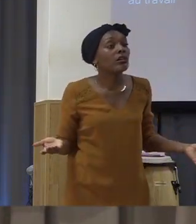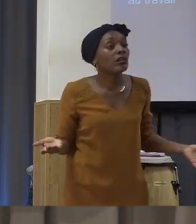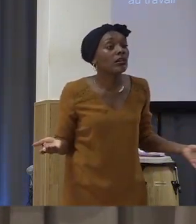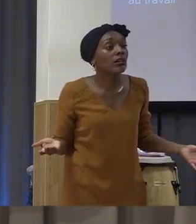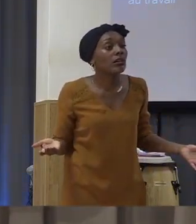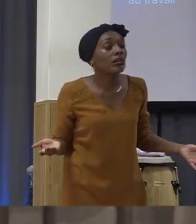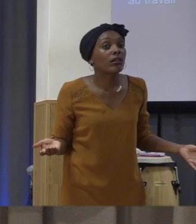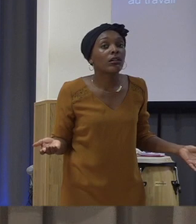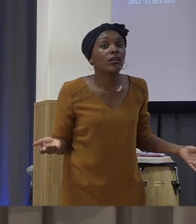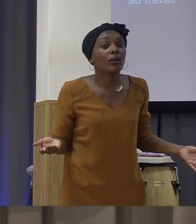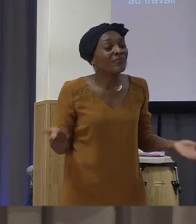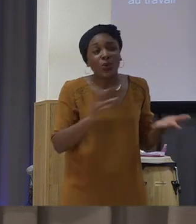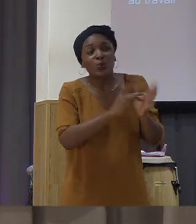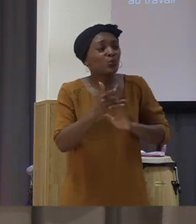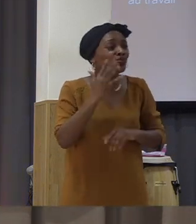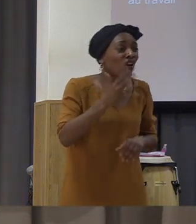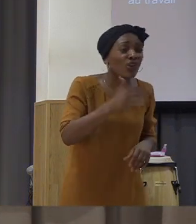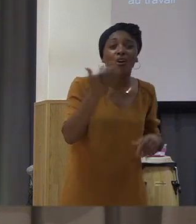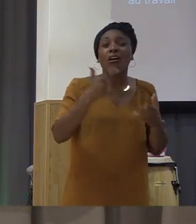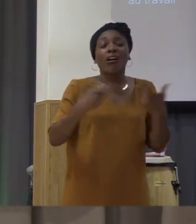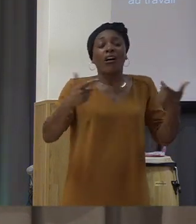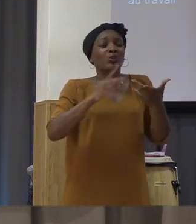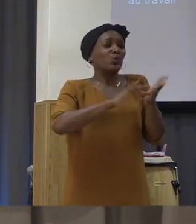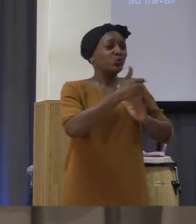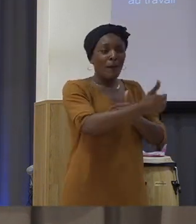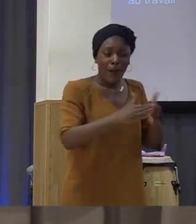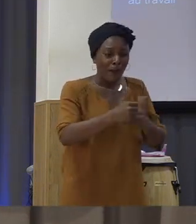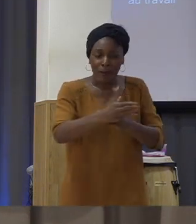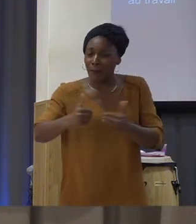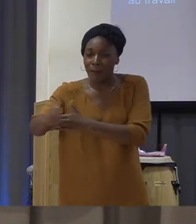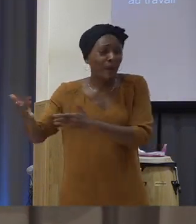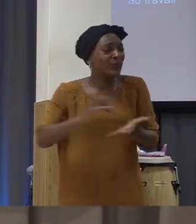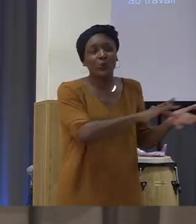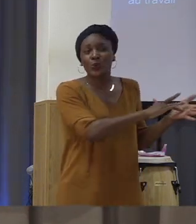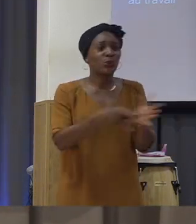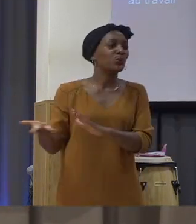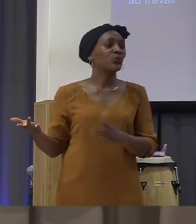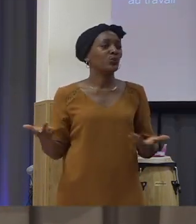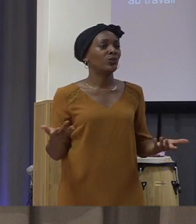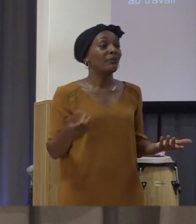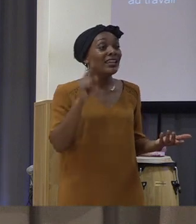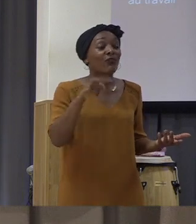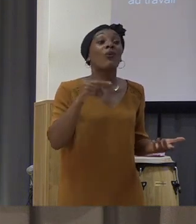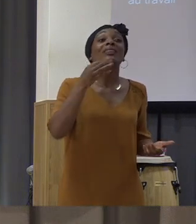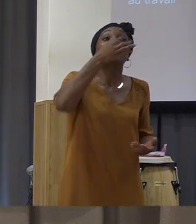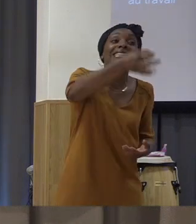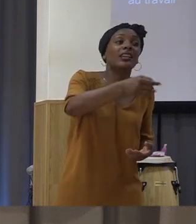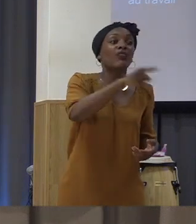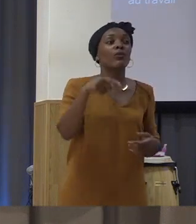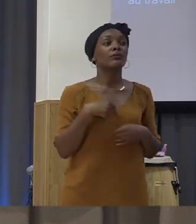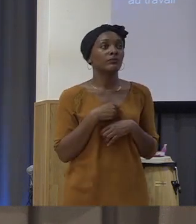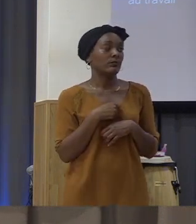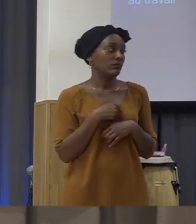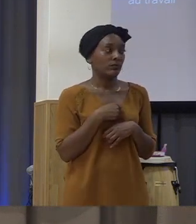il est forcément ici, mais dans tous les domaines. Les personnes dont on a besoin, ils sont ici. Et encore faut-il répondre aux sollicitations. Si vous ne répondez pas